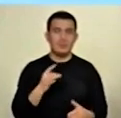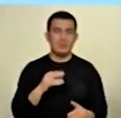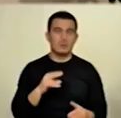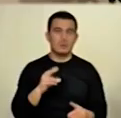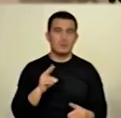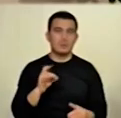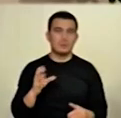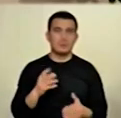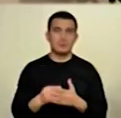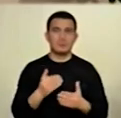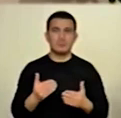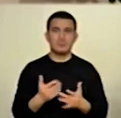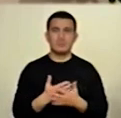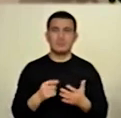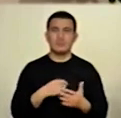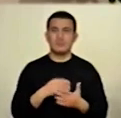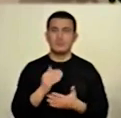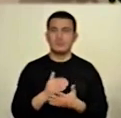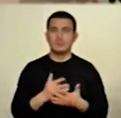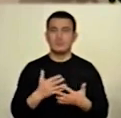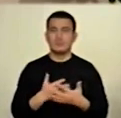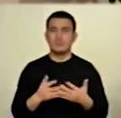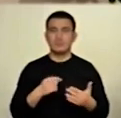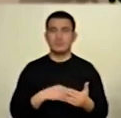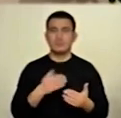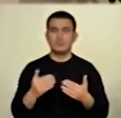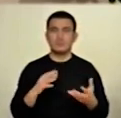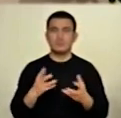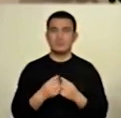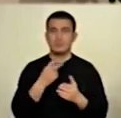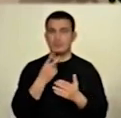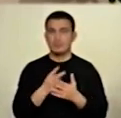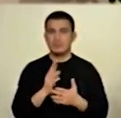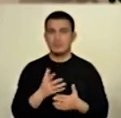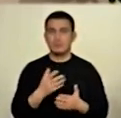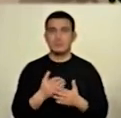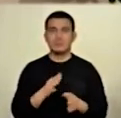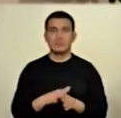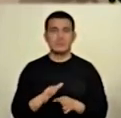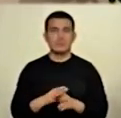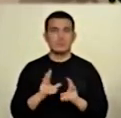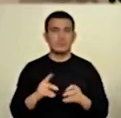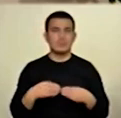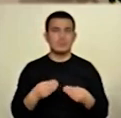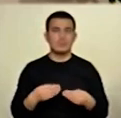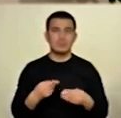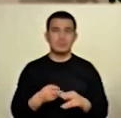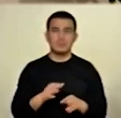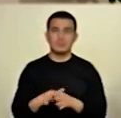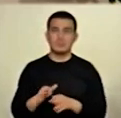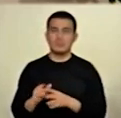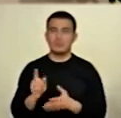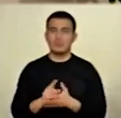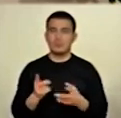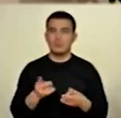bilan ishlash. Demak, veb-sayt tarkibi bilan ishlash jarayonini amaliyotda ko'rib o'tamiz va sizlarga beriladigan topshiriqlarni, demak, bajarishimiz lozim